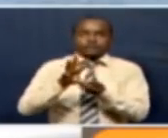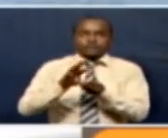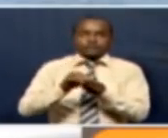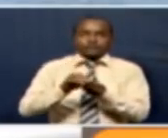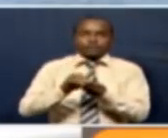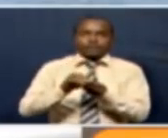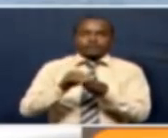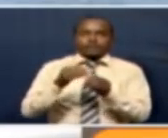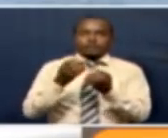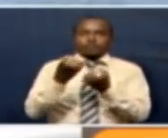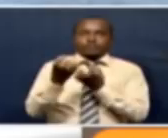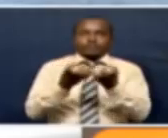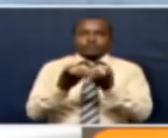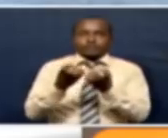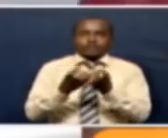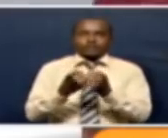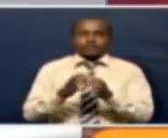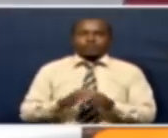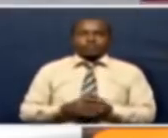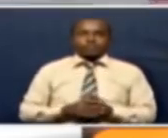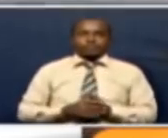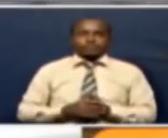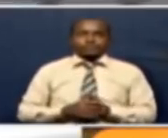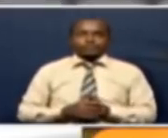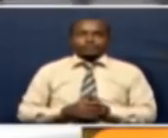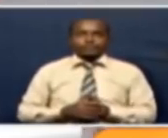uchumi na biashara.